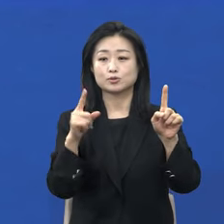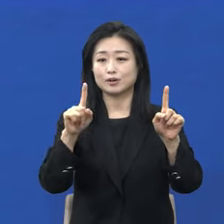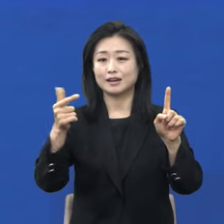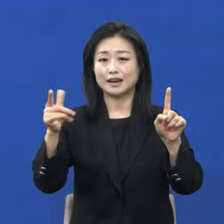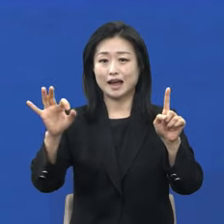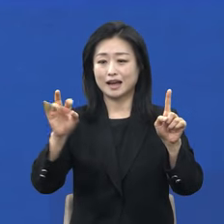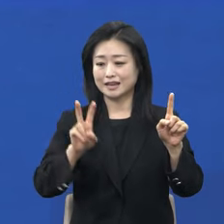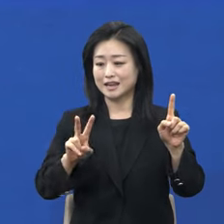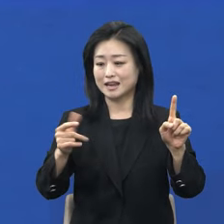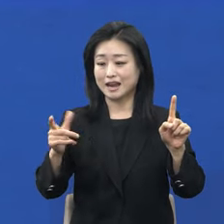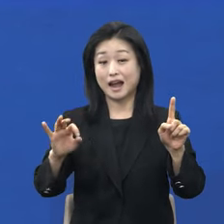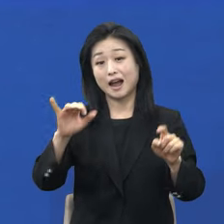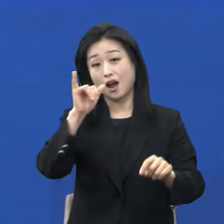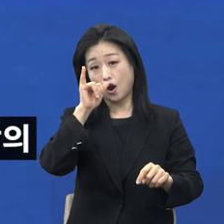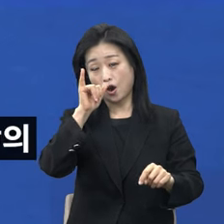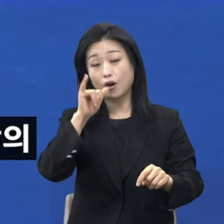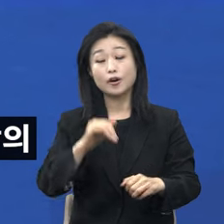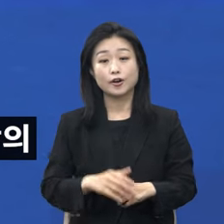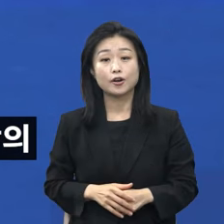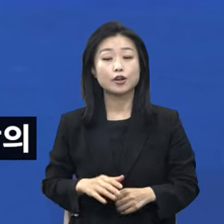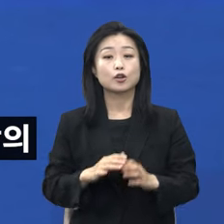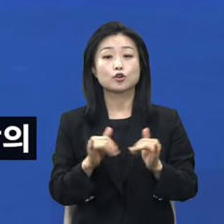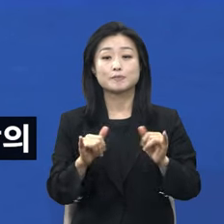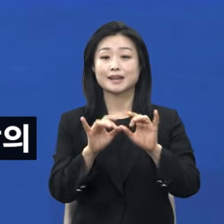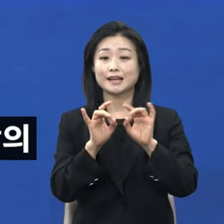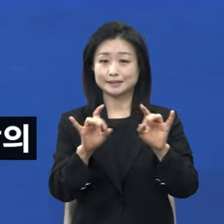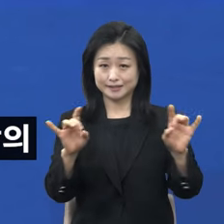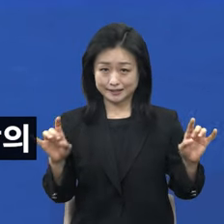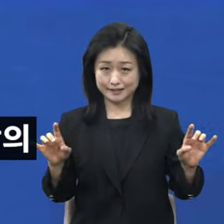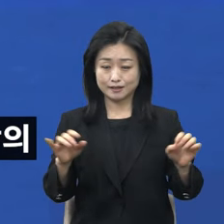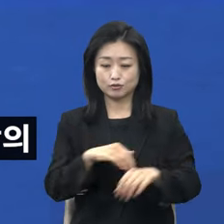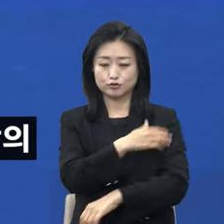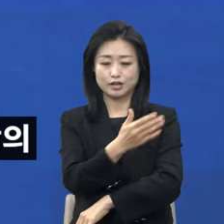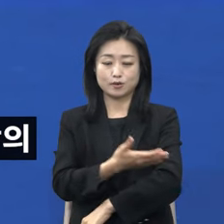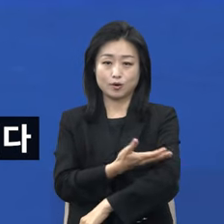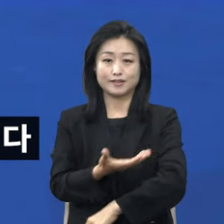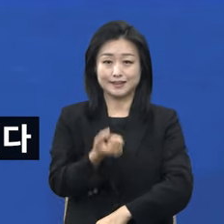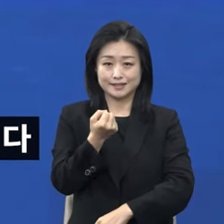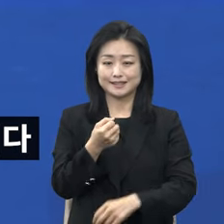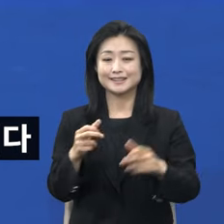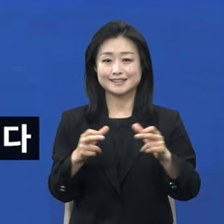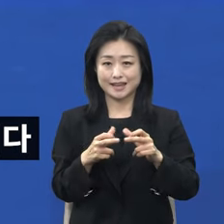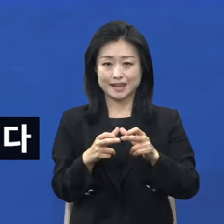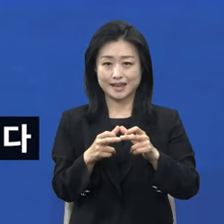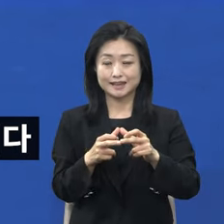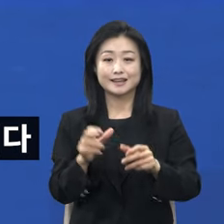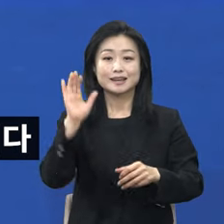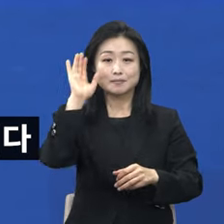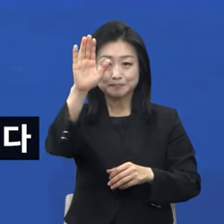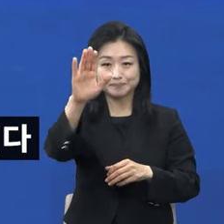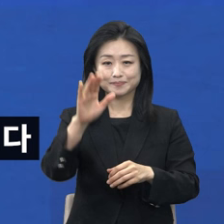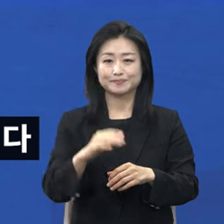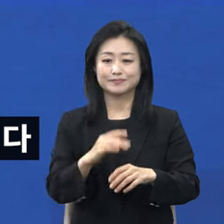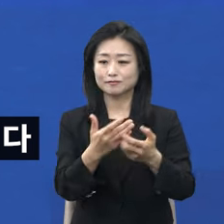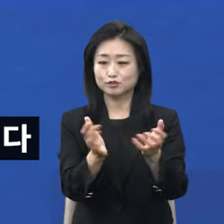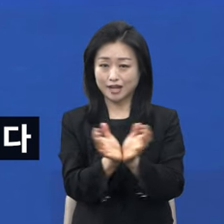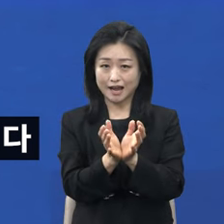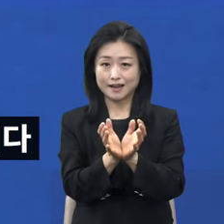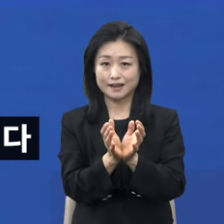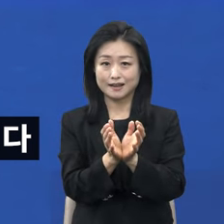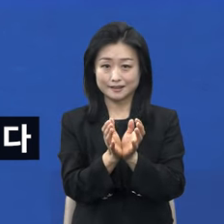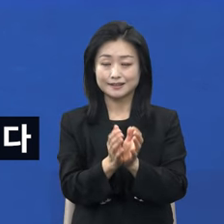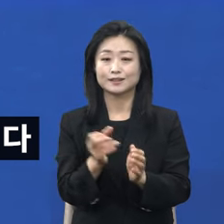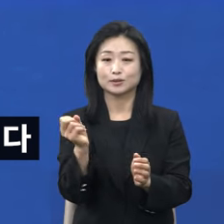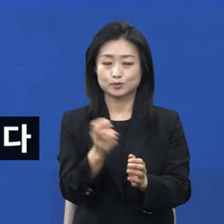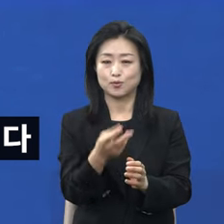2항에 명시되어 있습니다. 우리 국민 한 사람으로 우리의 권리가 더불어민주당의 앞날이 되고 대한민국의 복지를 이루는